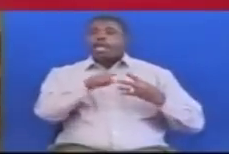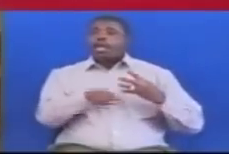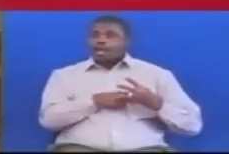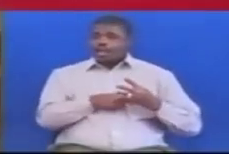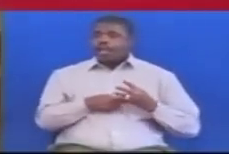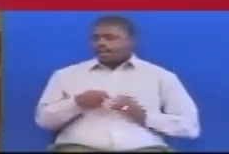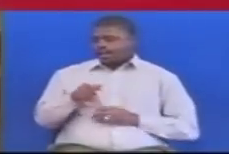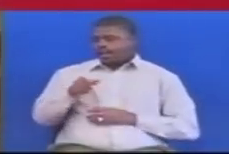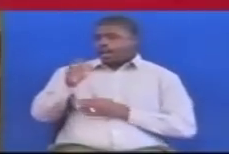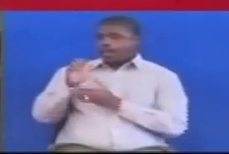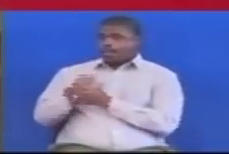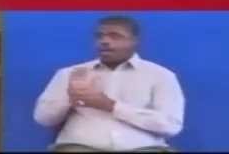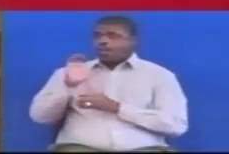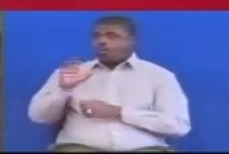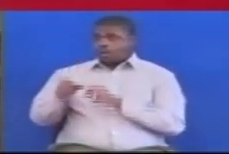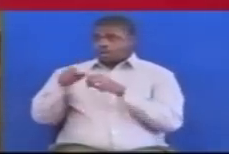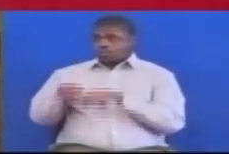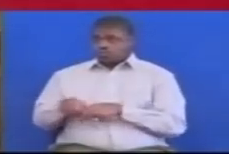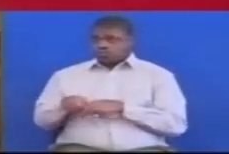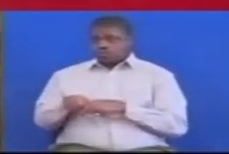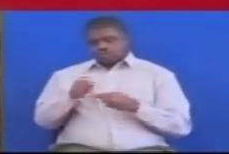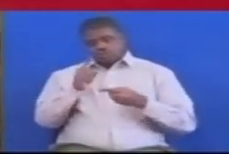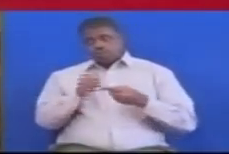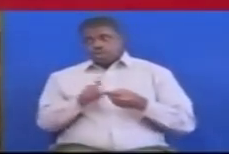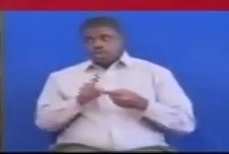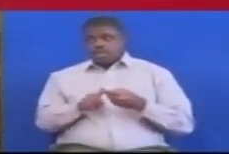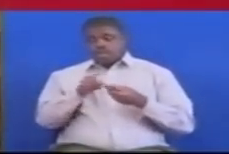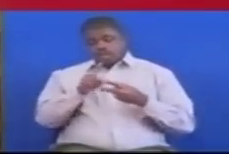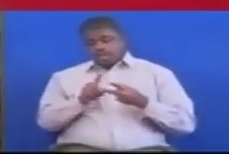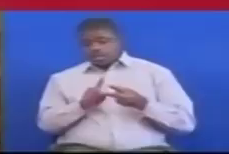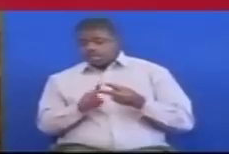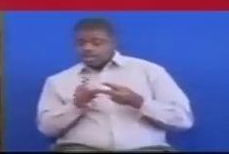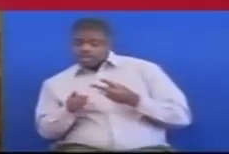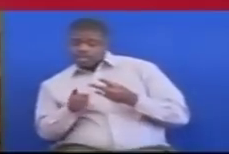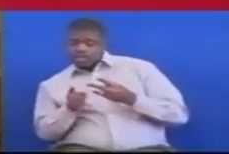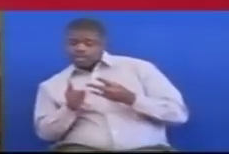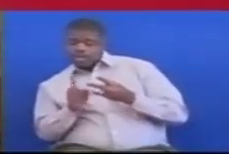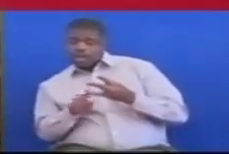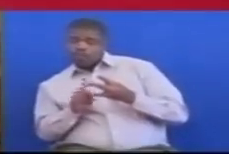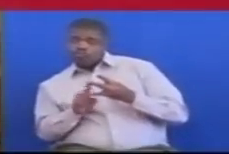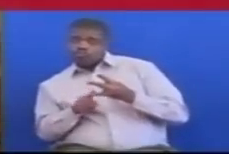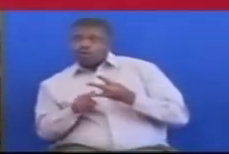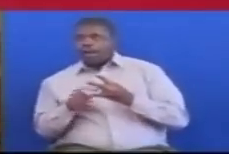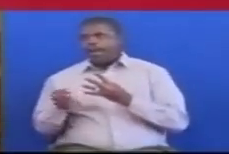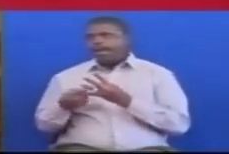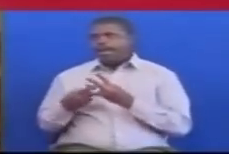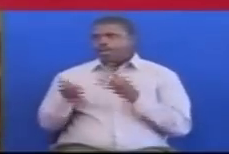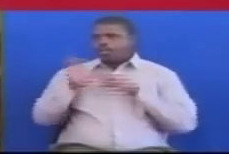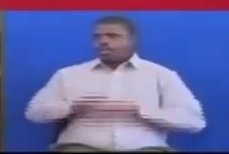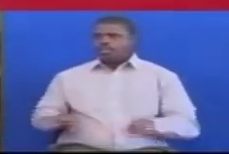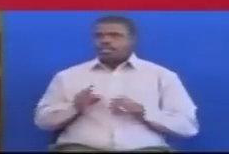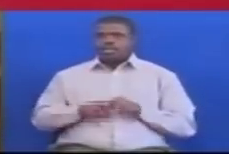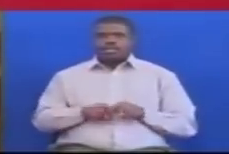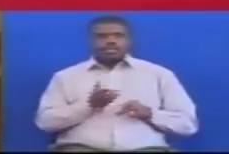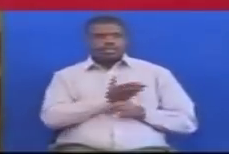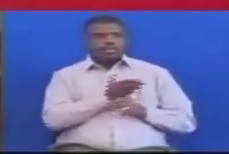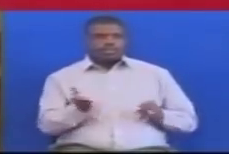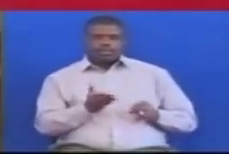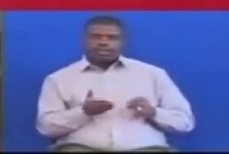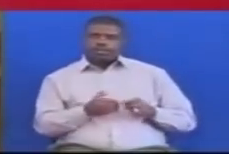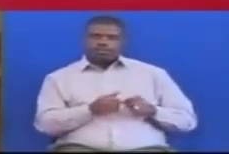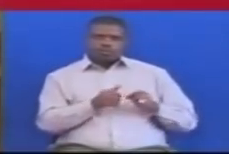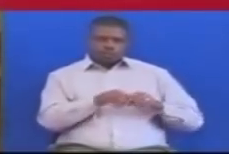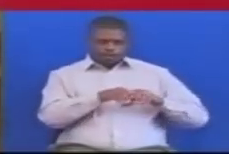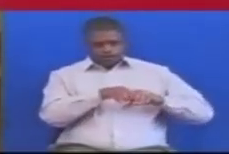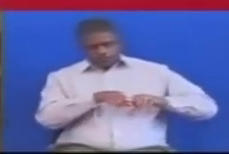mwezi Aprili mwaka huu utekelezaji wa kipande cha kwanza, cha tatu na cha nne umekamilika. Kipande cha pili kinachohusisha kazi cha